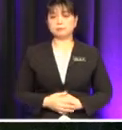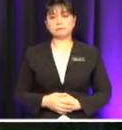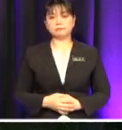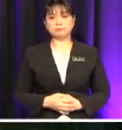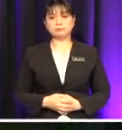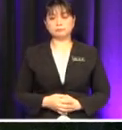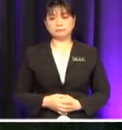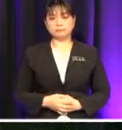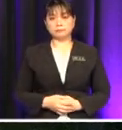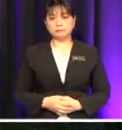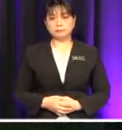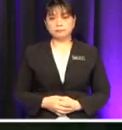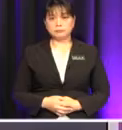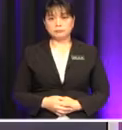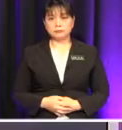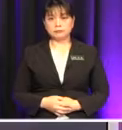oke